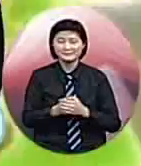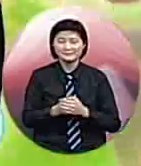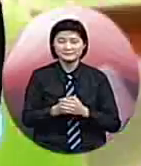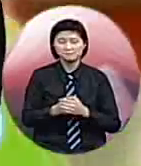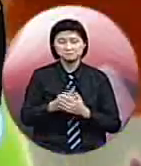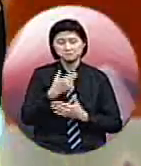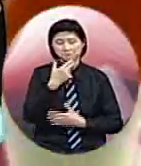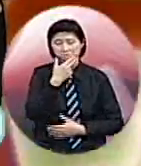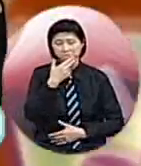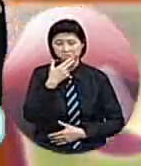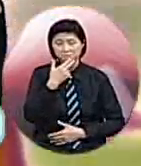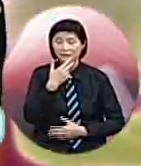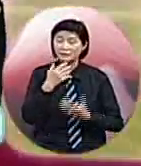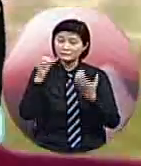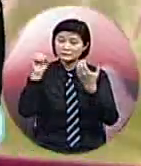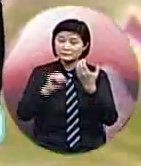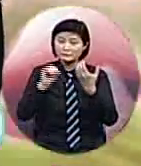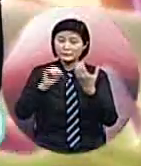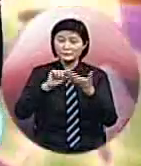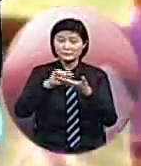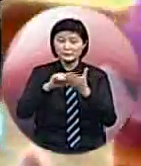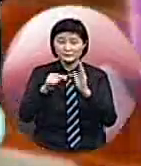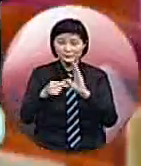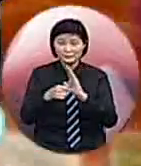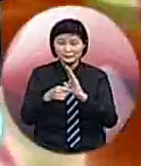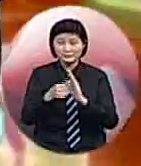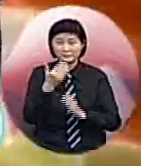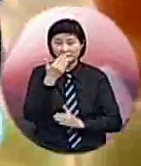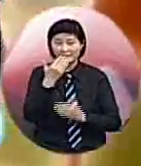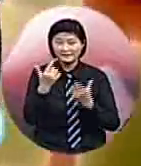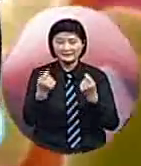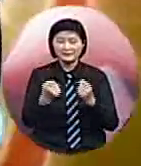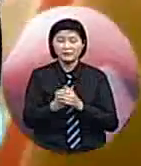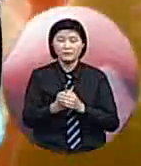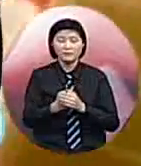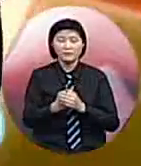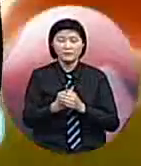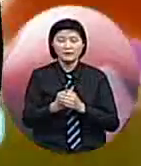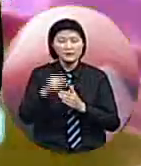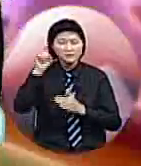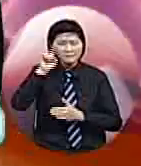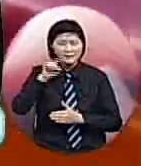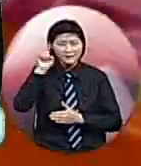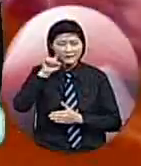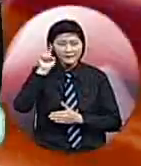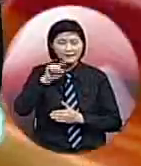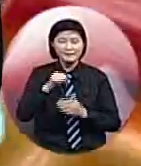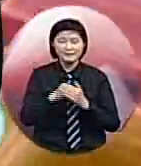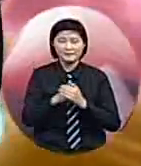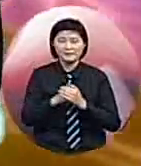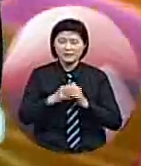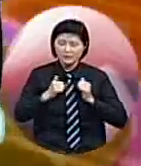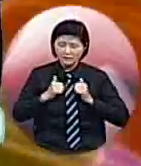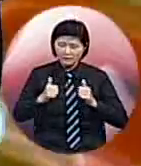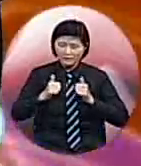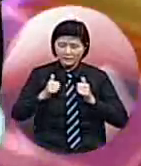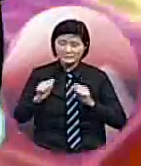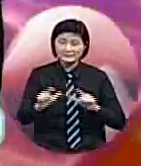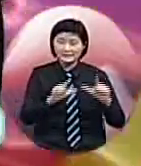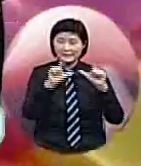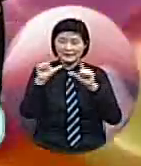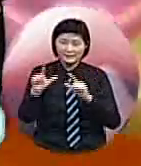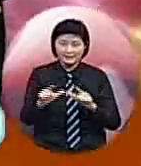글쎄요. 한 예. 90% 이상은 되지 않았을까. 아, 90%? 어. 매일매일 예. 성실히 사는 게